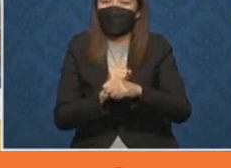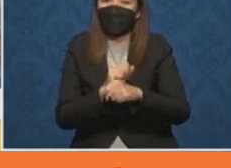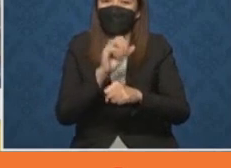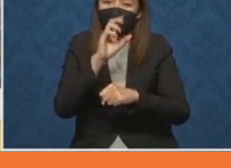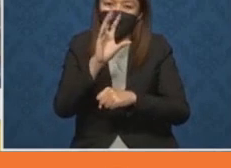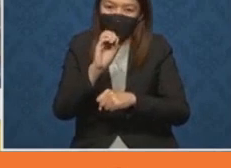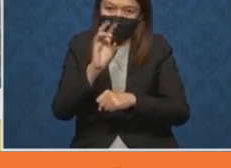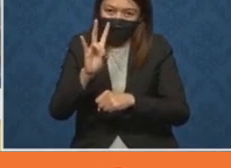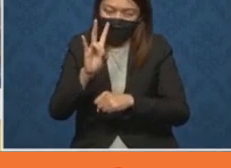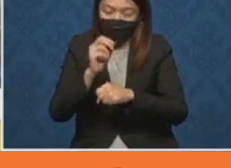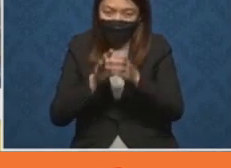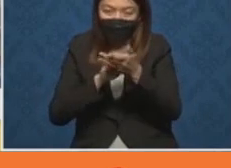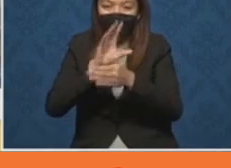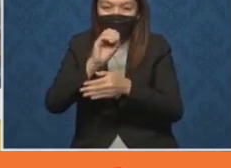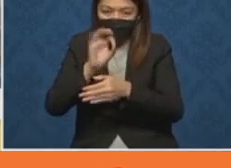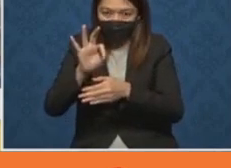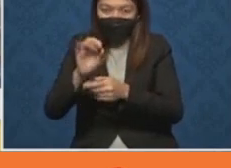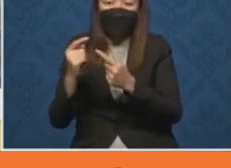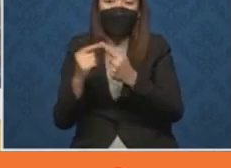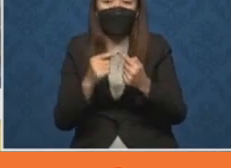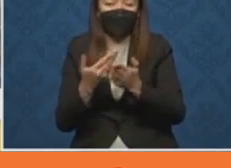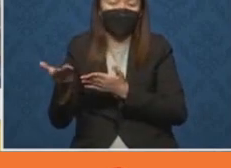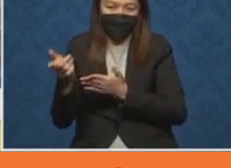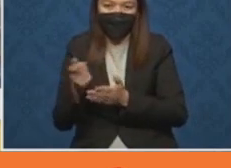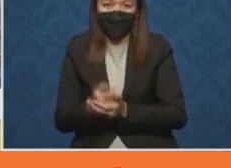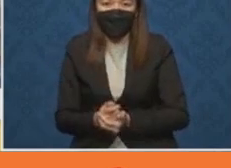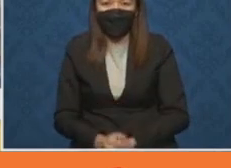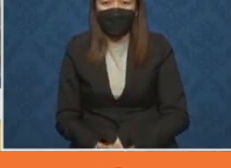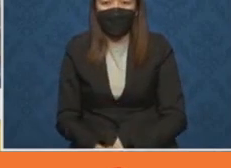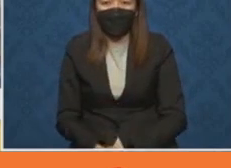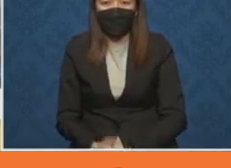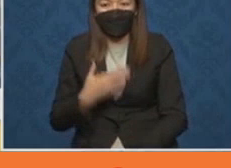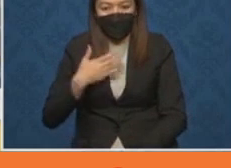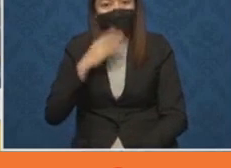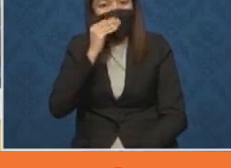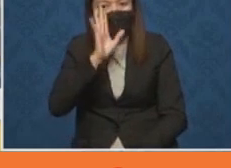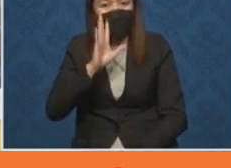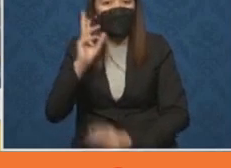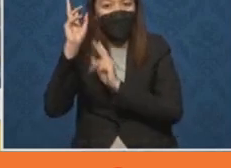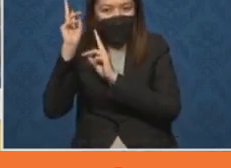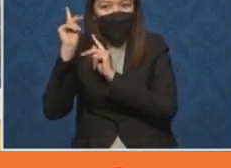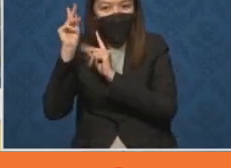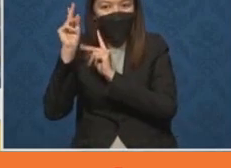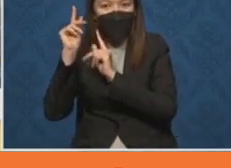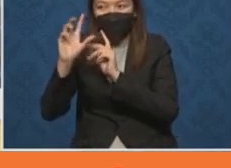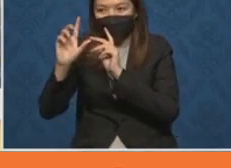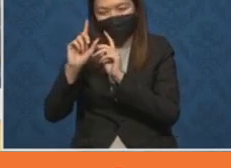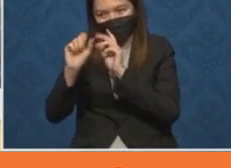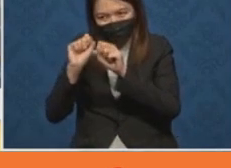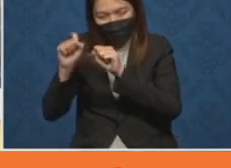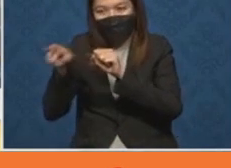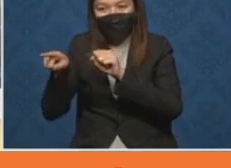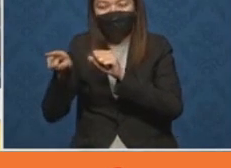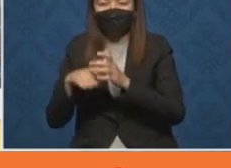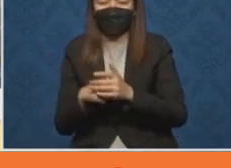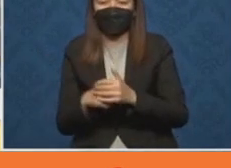ตามดกัเราเองว่าขอนะจริมเป็ยไ เพรตผมไมได้สื่อบนชนตั้งขอสังเกตครท YOU อัึ